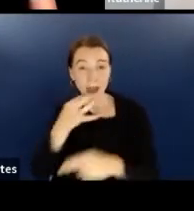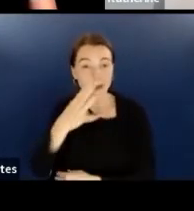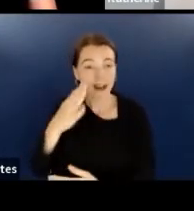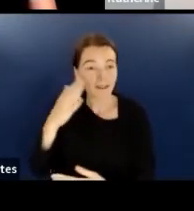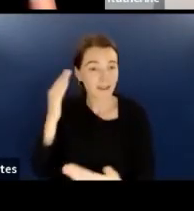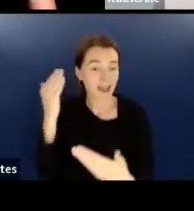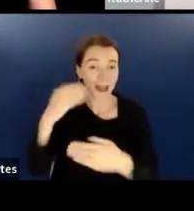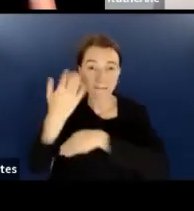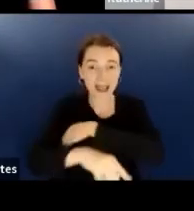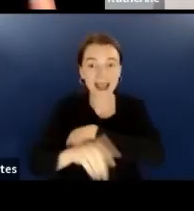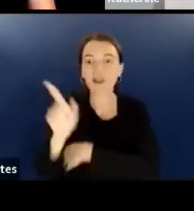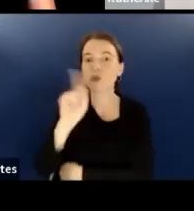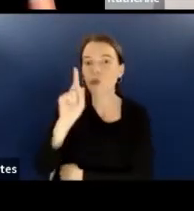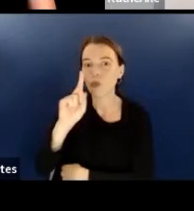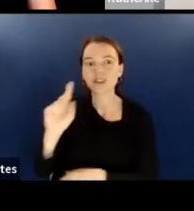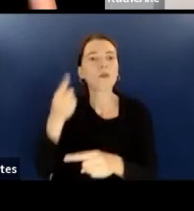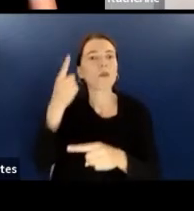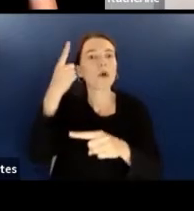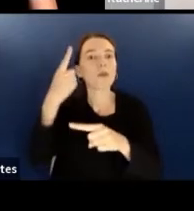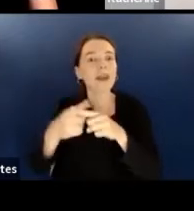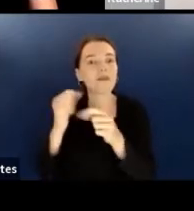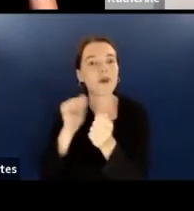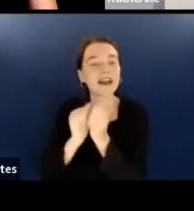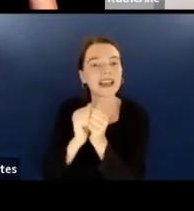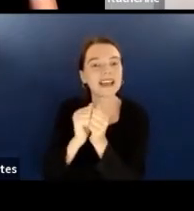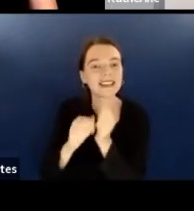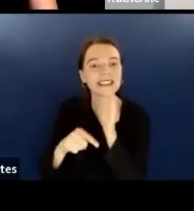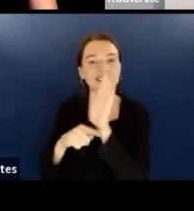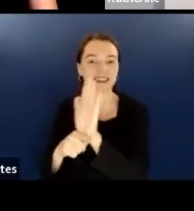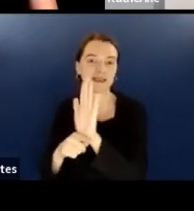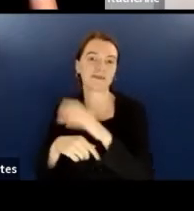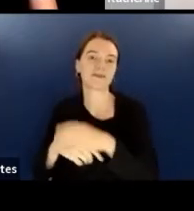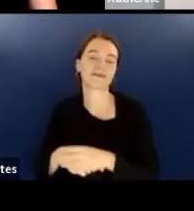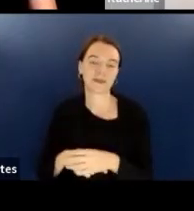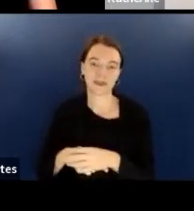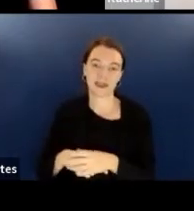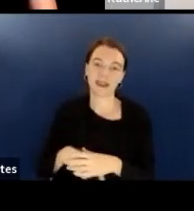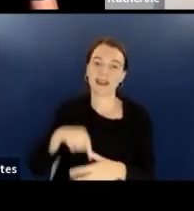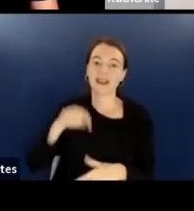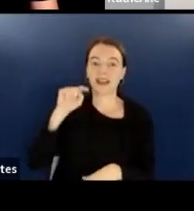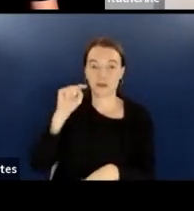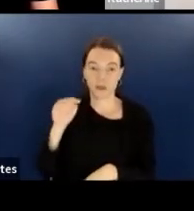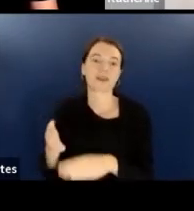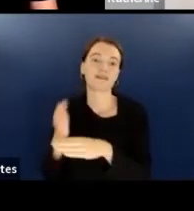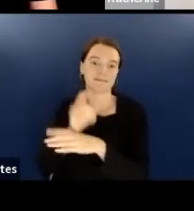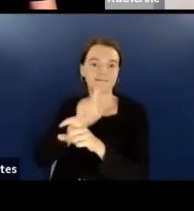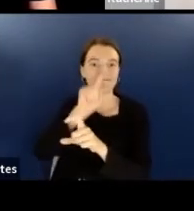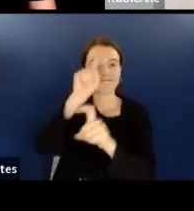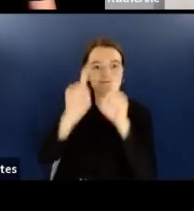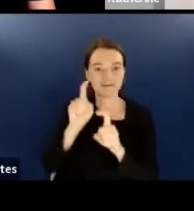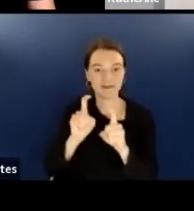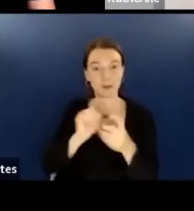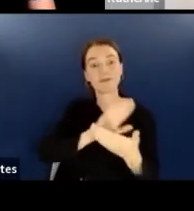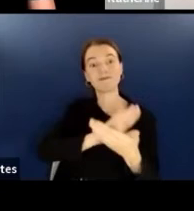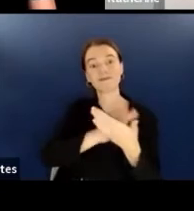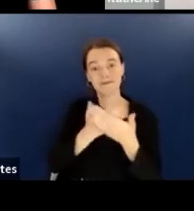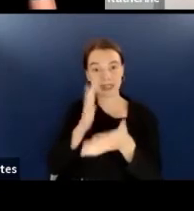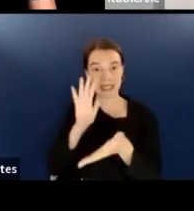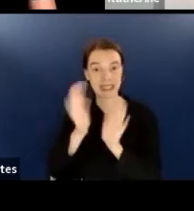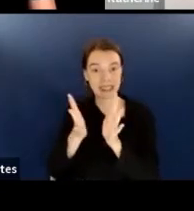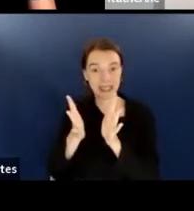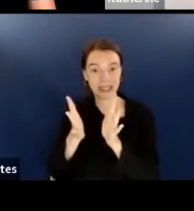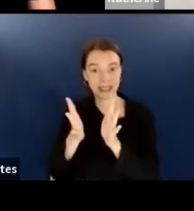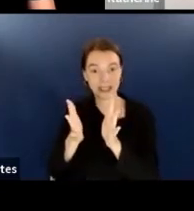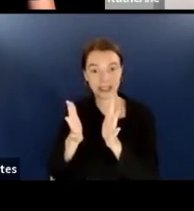un petit questionnaire qu'on a entièrement signé pour que tout le monde puisse, surtout les sourds, puissent voir les